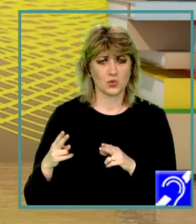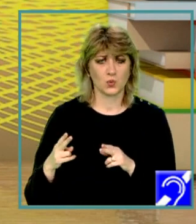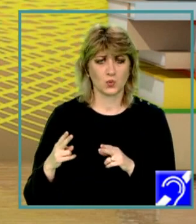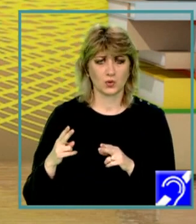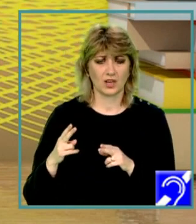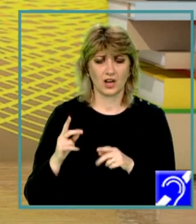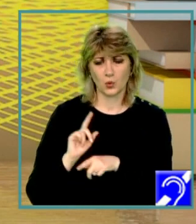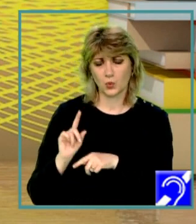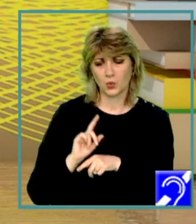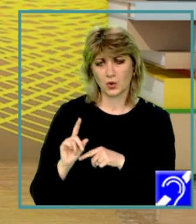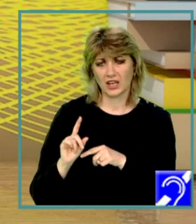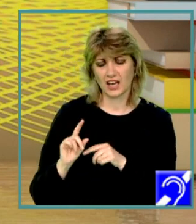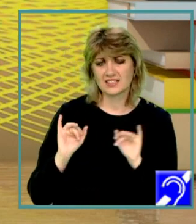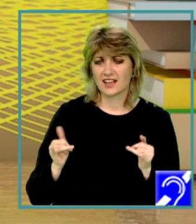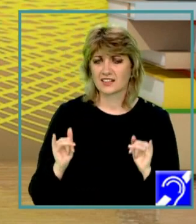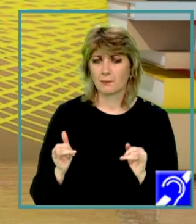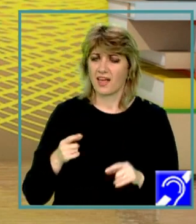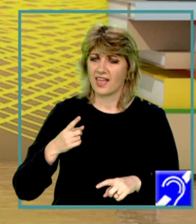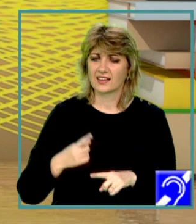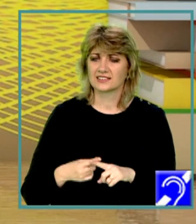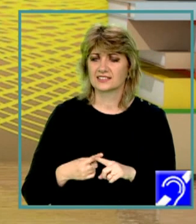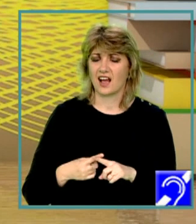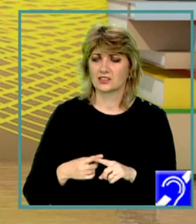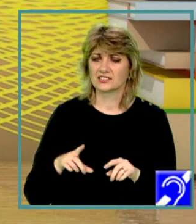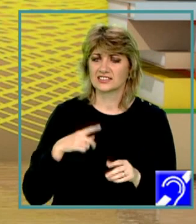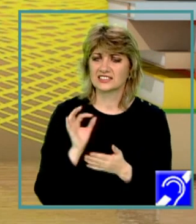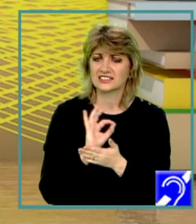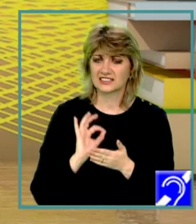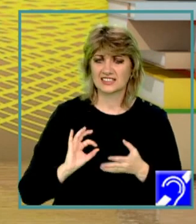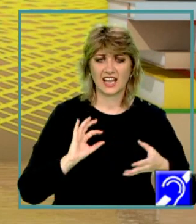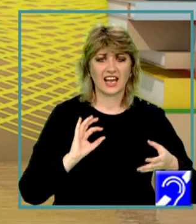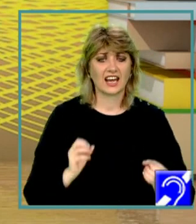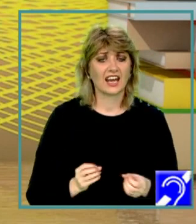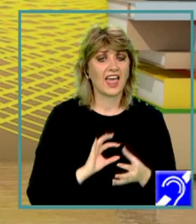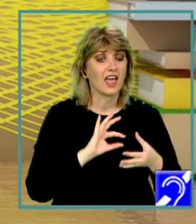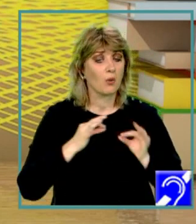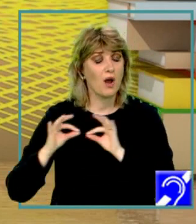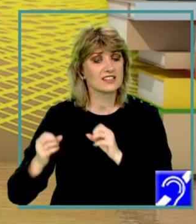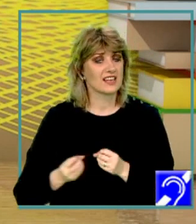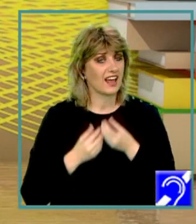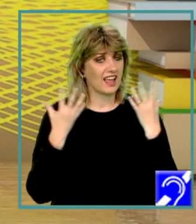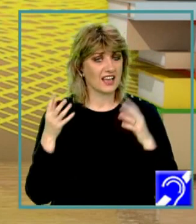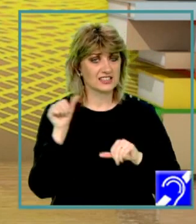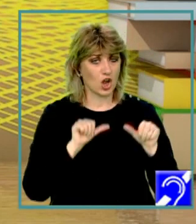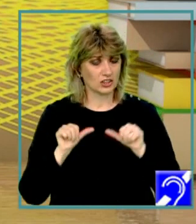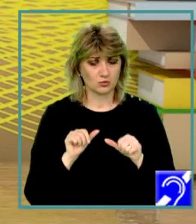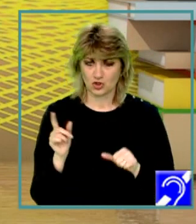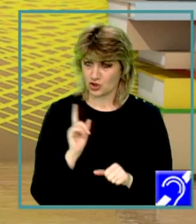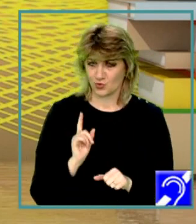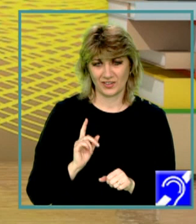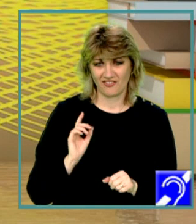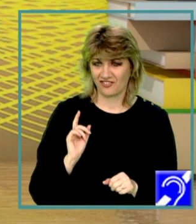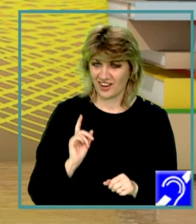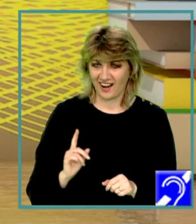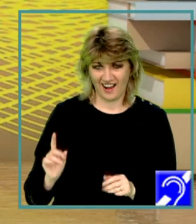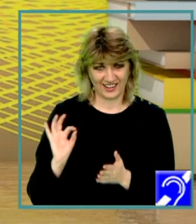decurg exact cum sunt scrise în ecuațiile reacțiilor chimice și nu de fiecare dată